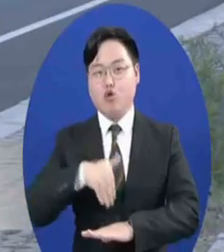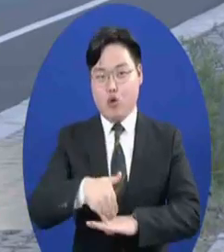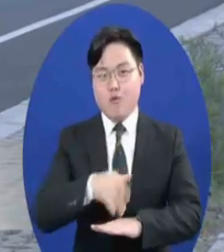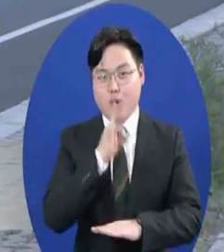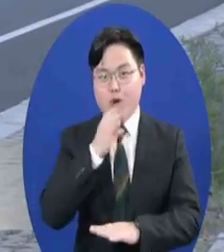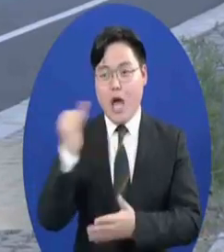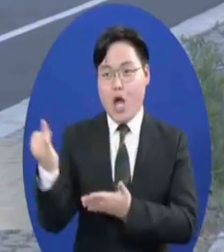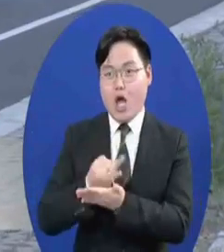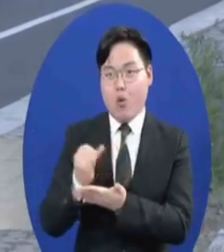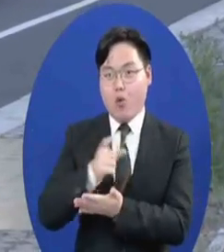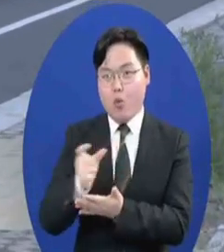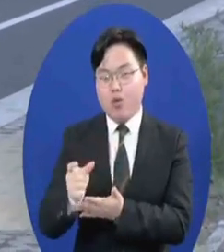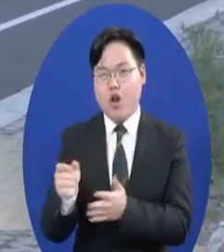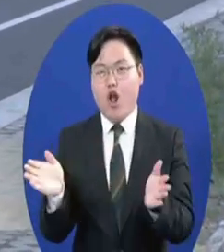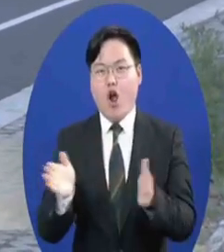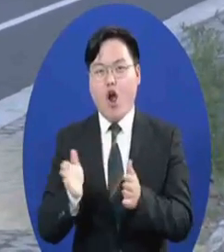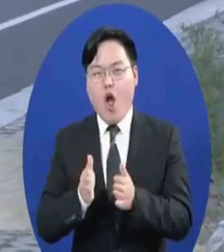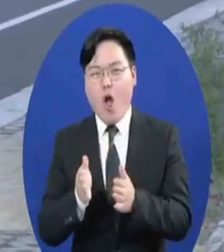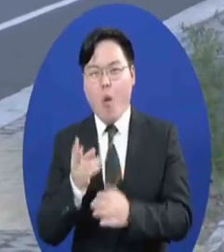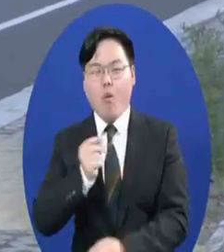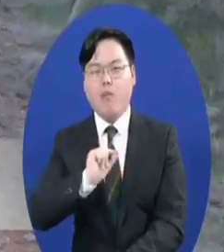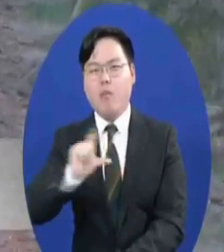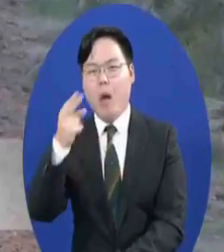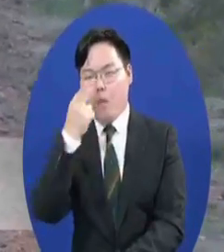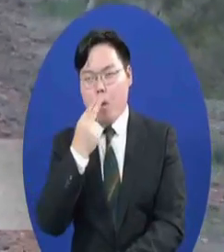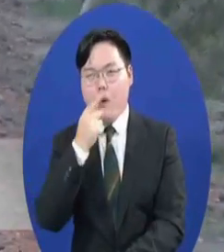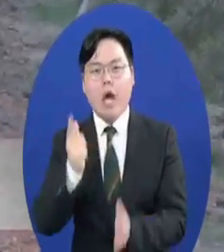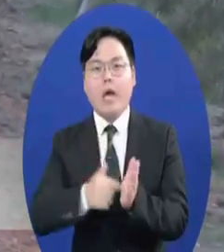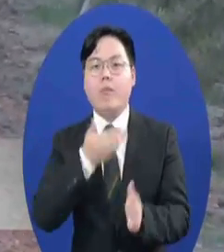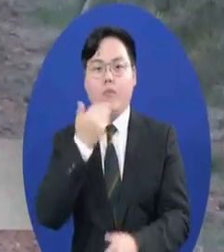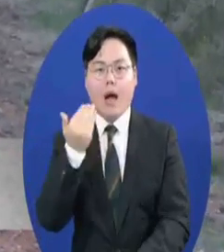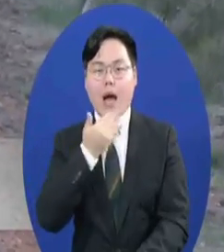тул импортлогчид жижиглэнгийн үнээ нэмэх шалтгаан байхгүйг